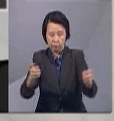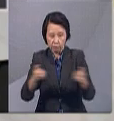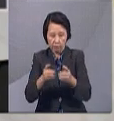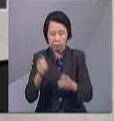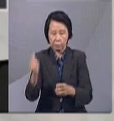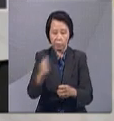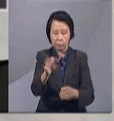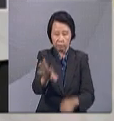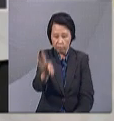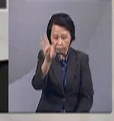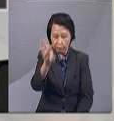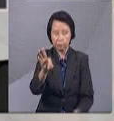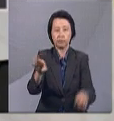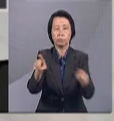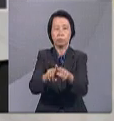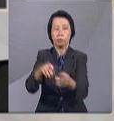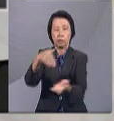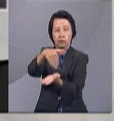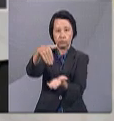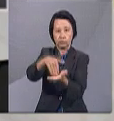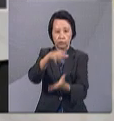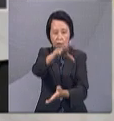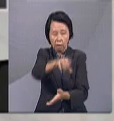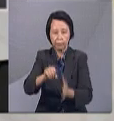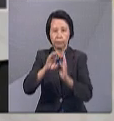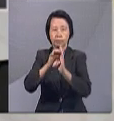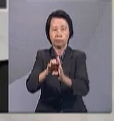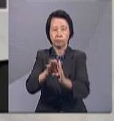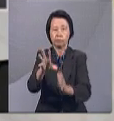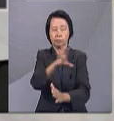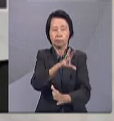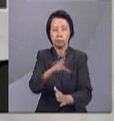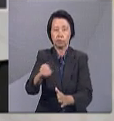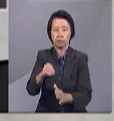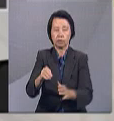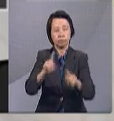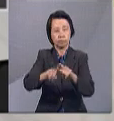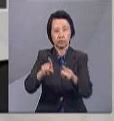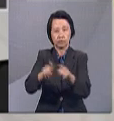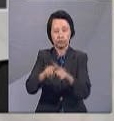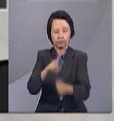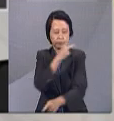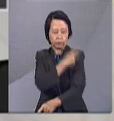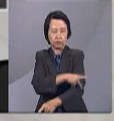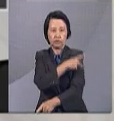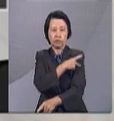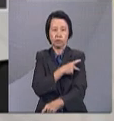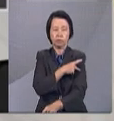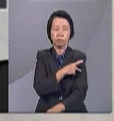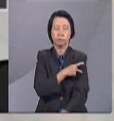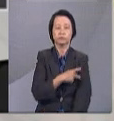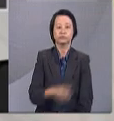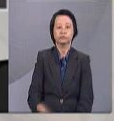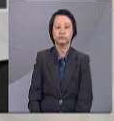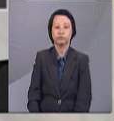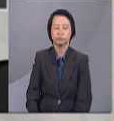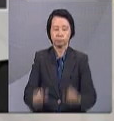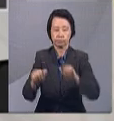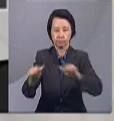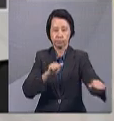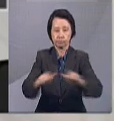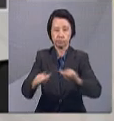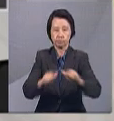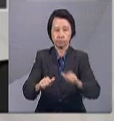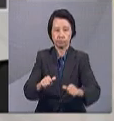dipilih sebagai pusat pengambilan sampel dan juga sebagai knicks Sentinel activities